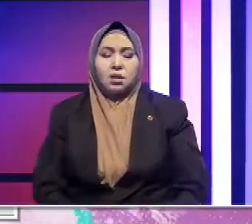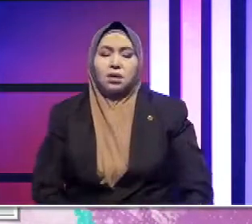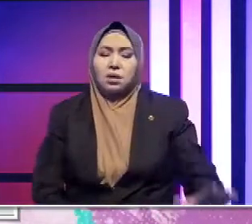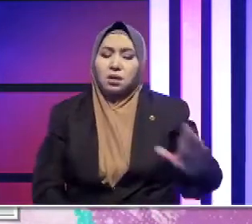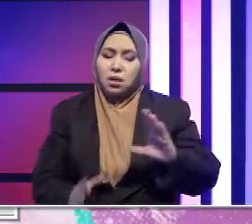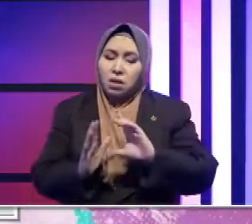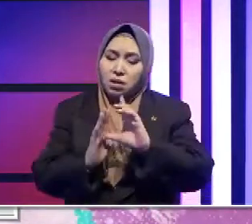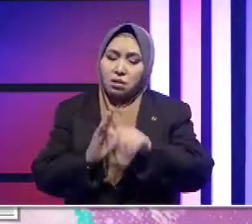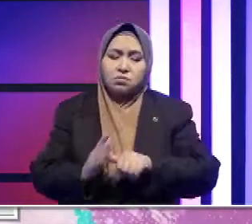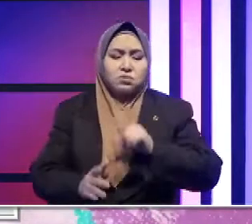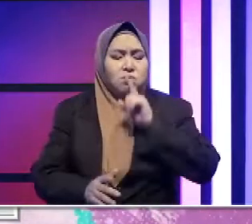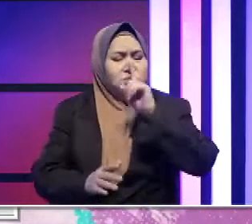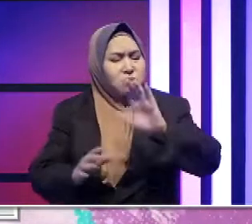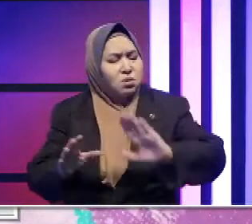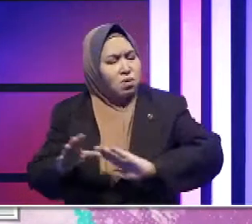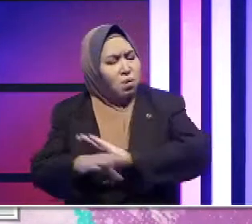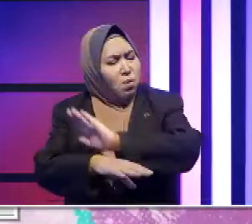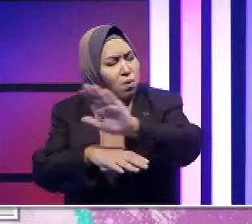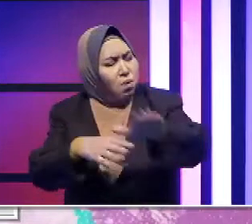ثم